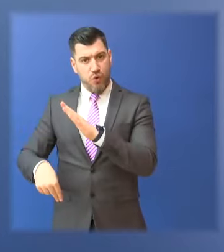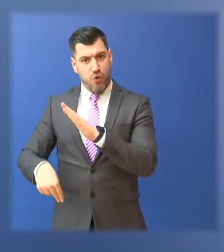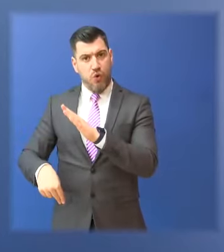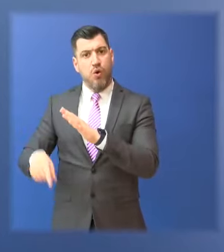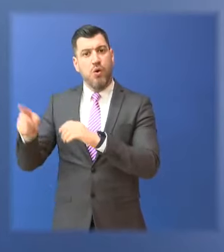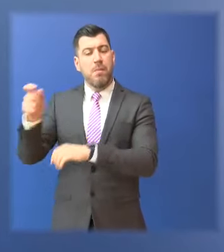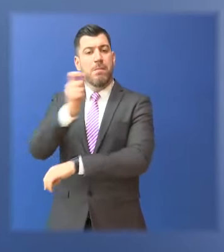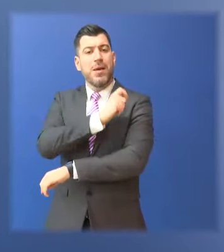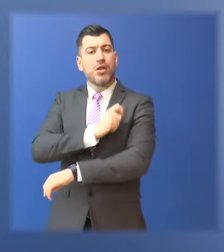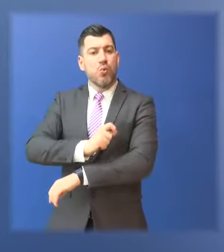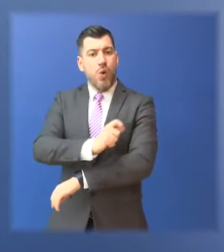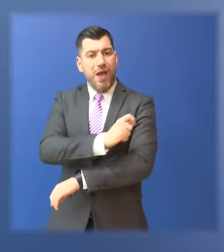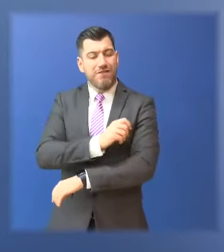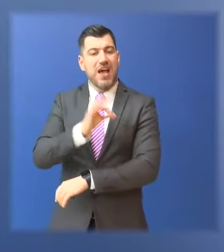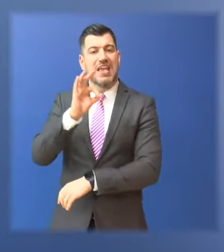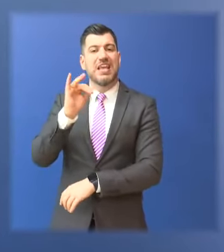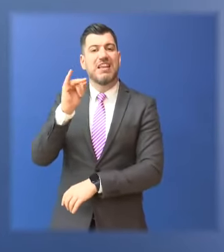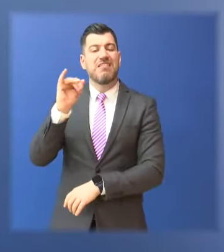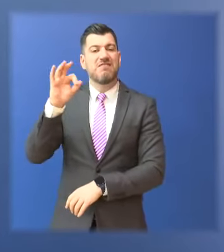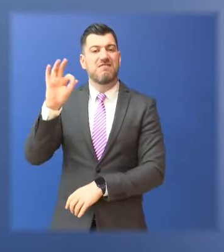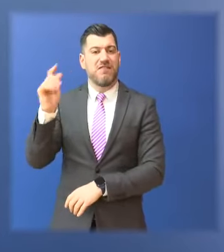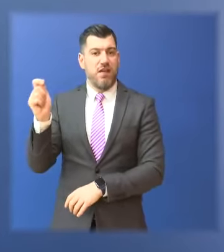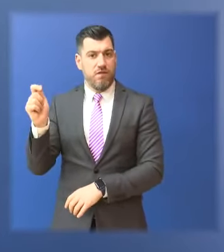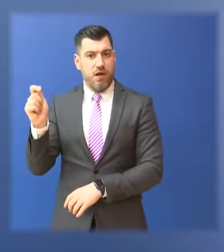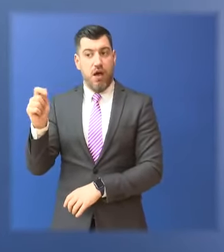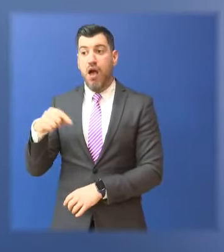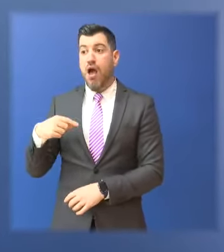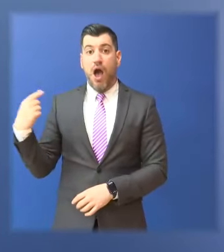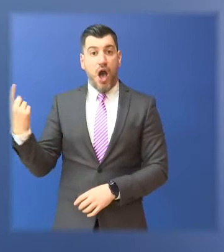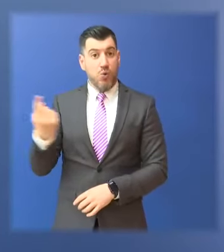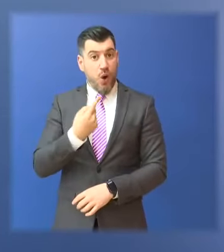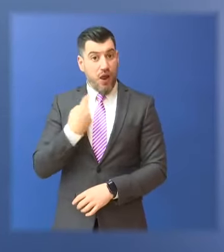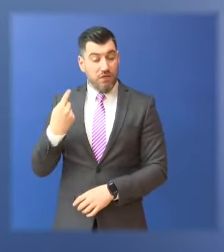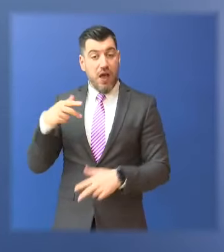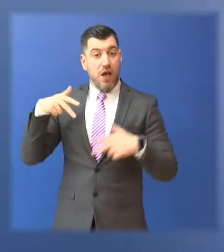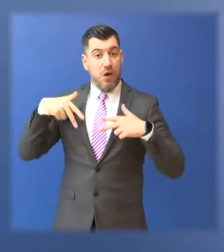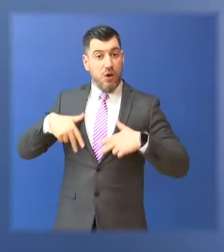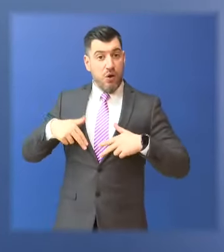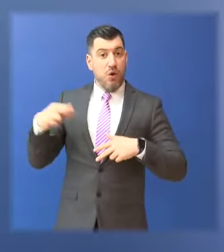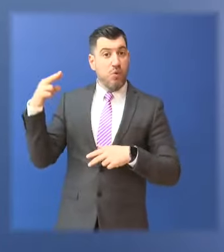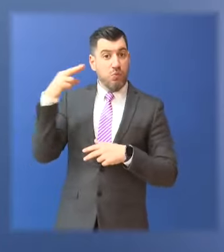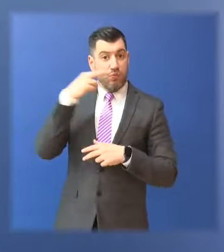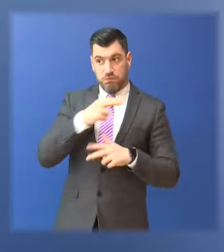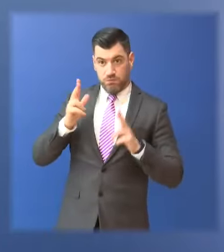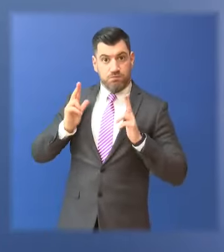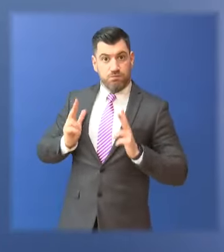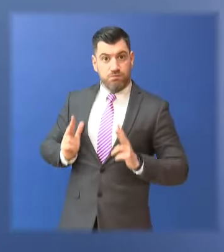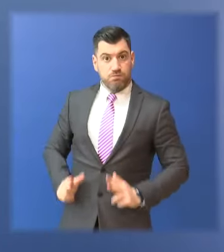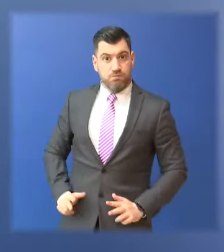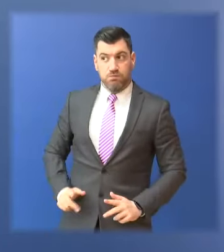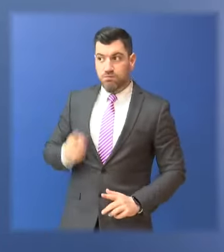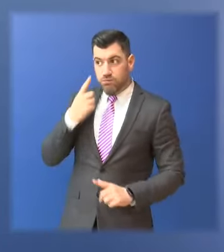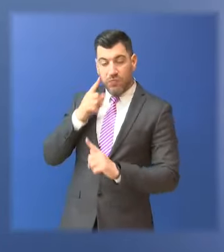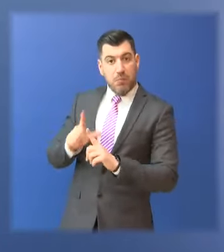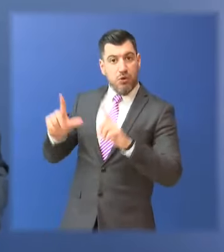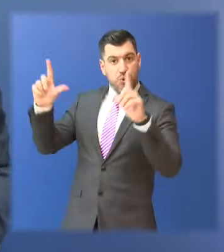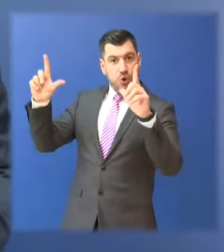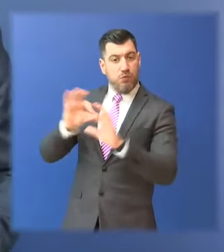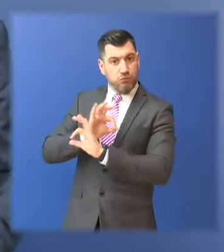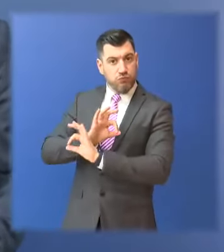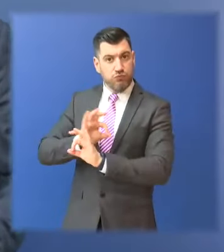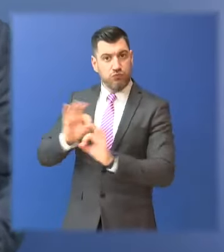αρκετές φορές με τους επικεφαλείς, αν όλα αυτά είναι ευχαριστημένος και ο ίδιος με την κατάσταση που επικρατεί